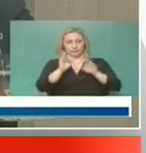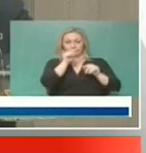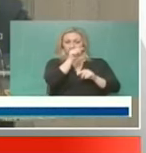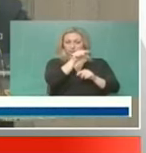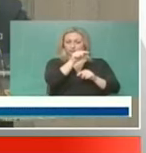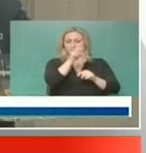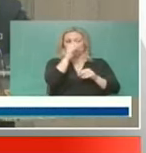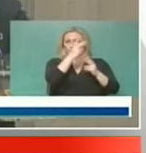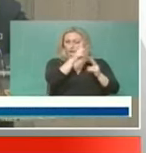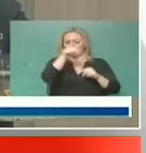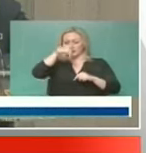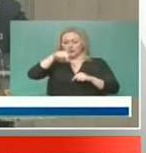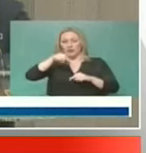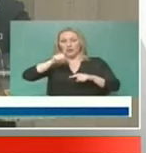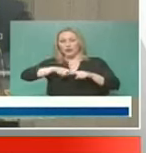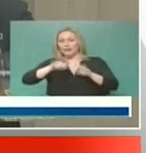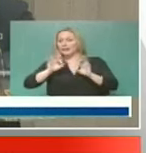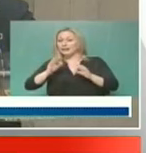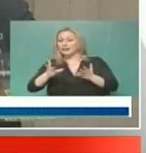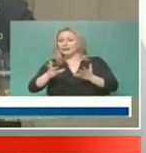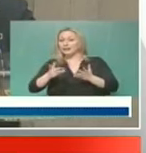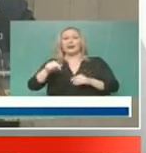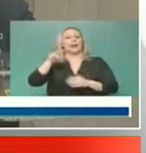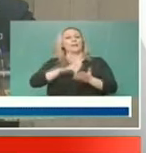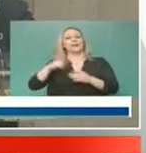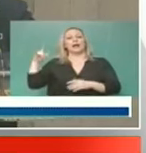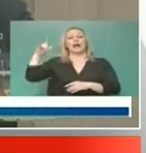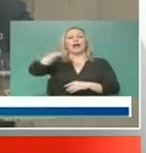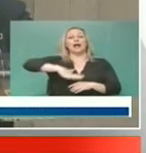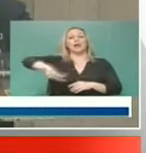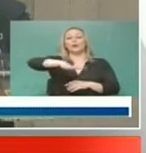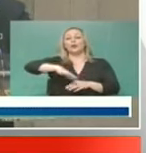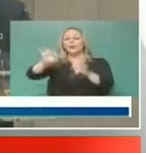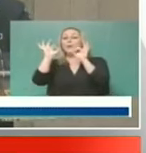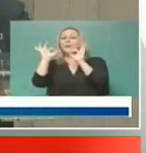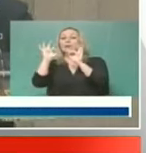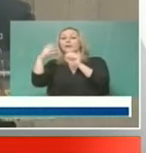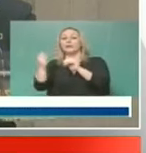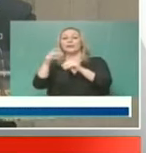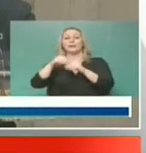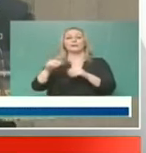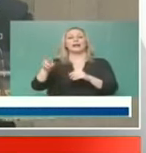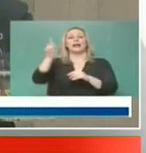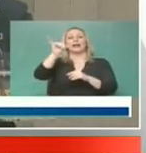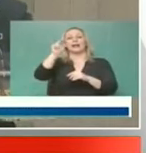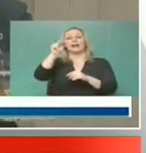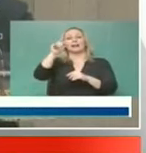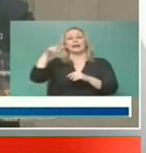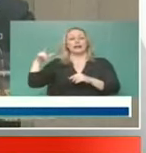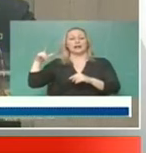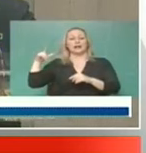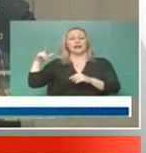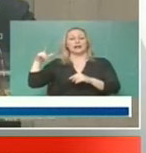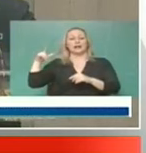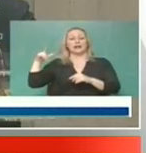μπερδεύονται, από πού προκύπτει αυτό, κύριε Δήμαρχε? Εγώ δεν έχω ακούσει κανένα να μπερδεύεται. Εγώ έχω ακούσει. Εσείς δεν έχετε ακούσει. Τι λένε δηλαδή? Ότι ήρθαμε